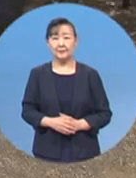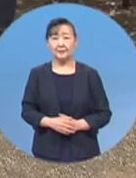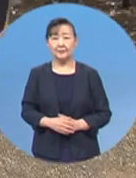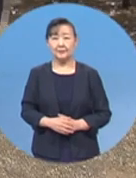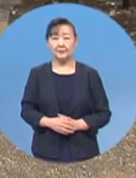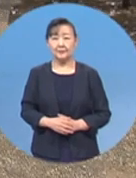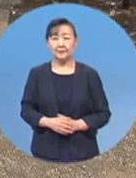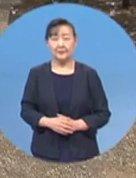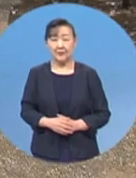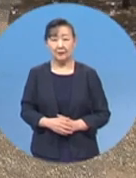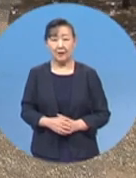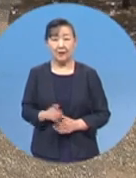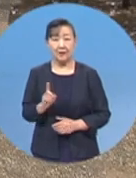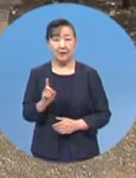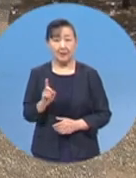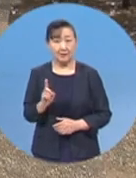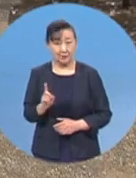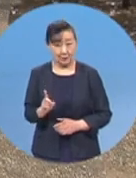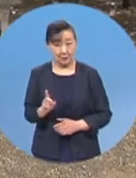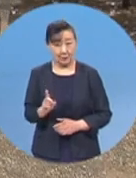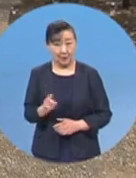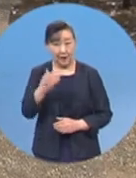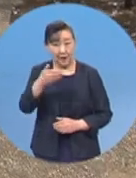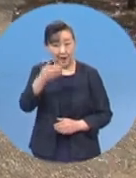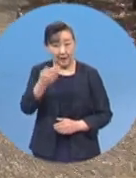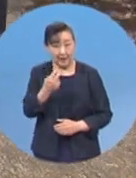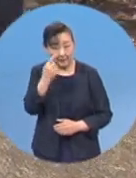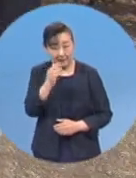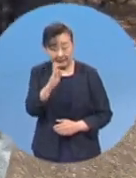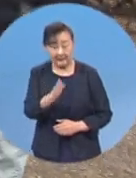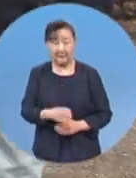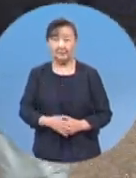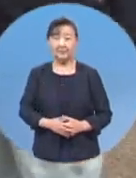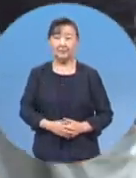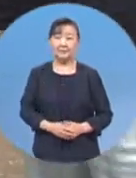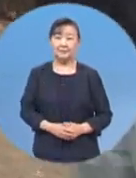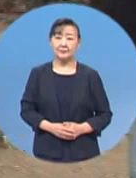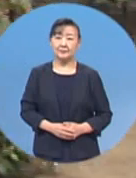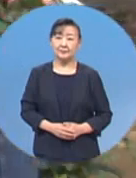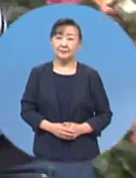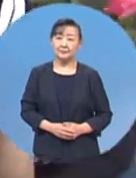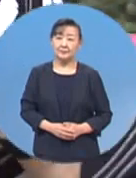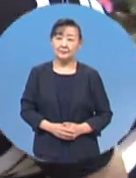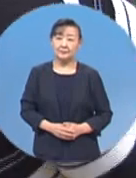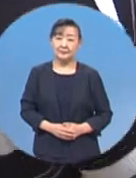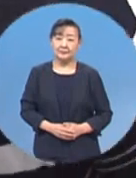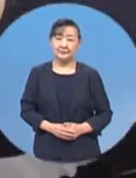それでは麻生さん、はい、こちらのバラの匂いを嗅いでみてください。 はい、では